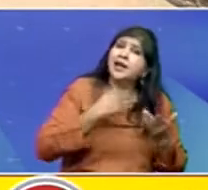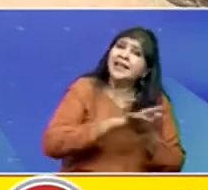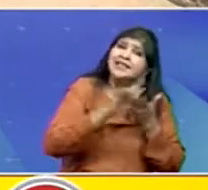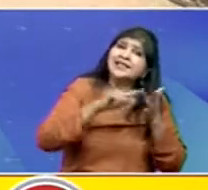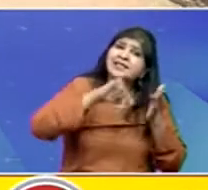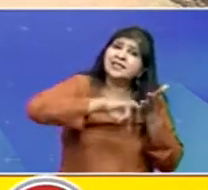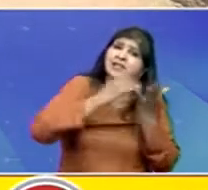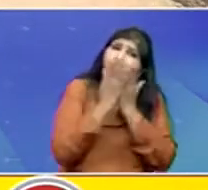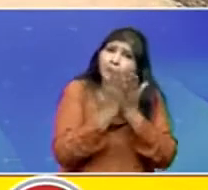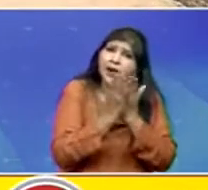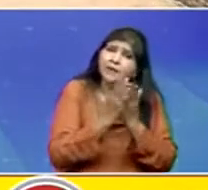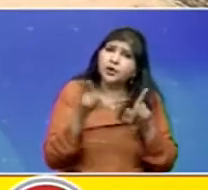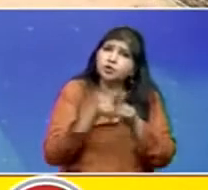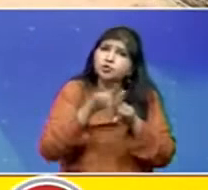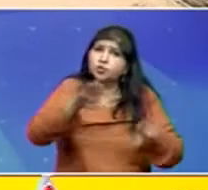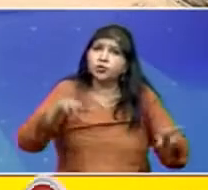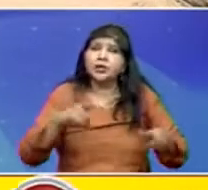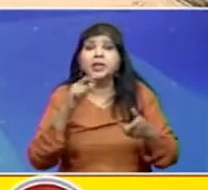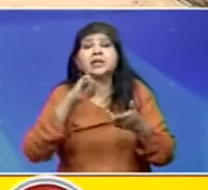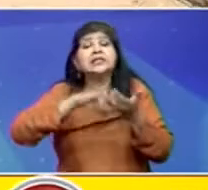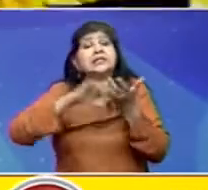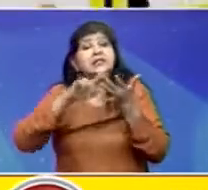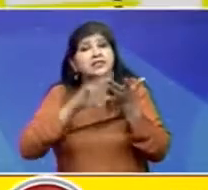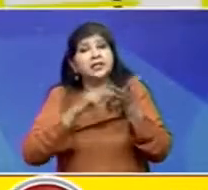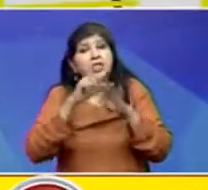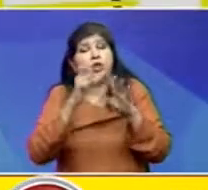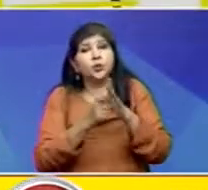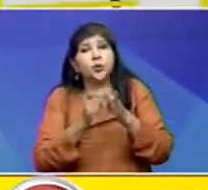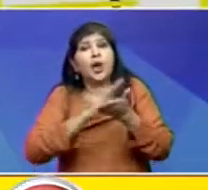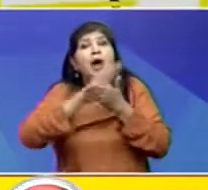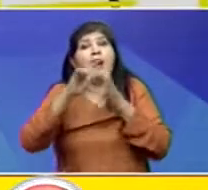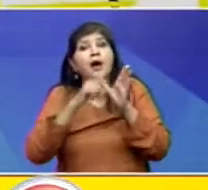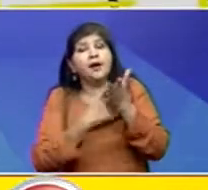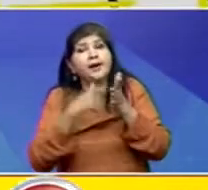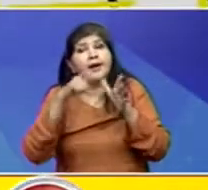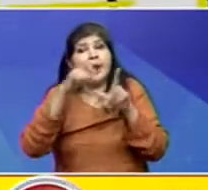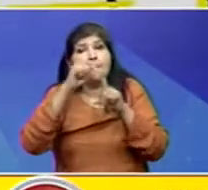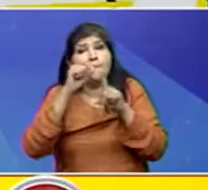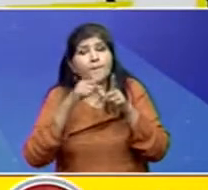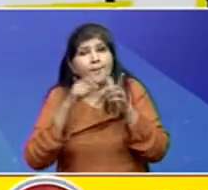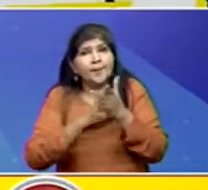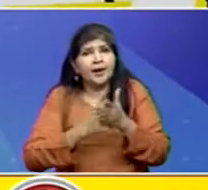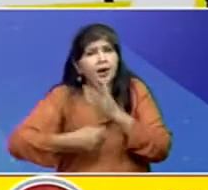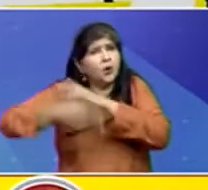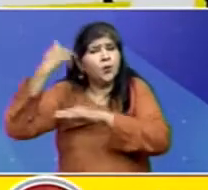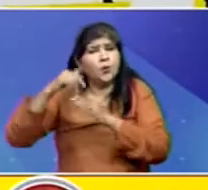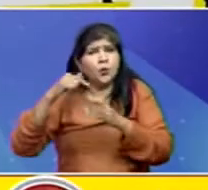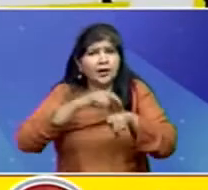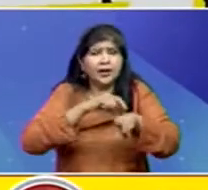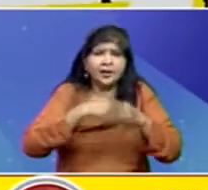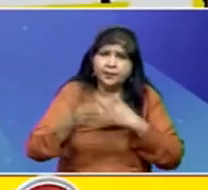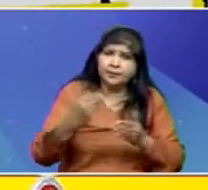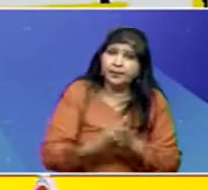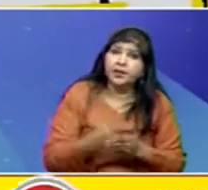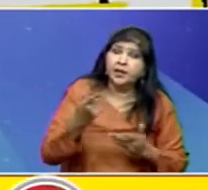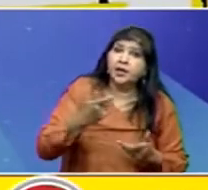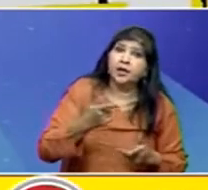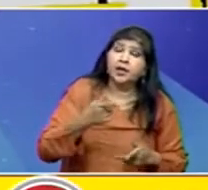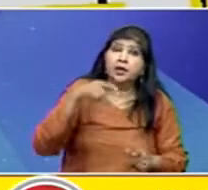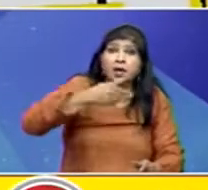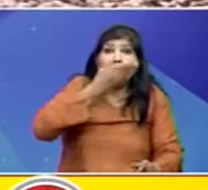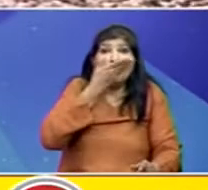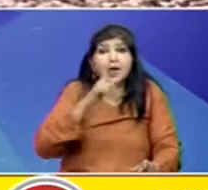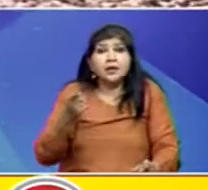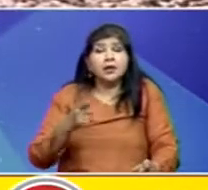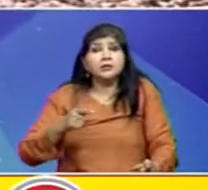सरस्वती और हडपा सब्वेता के दोरान भी भारत में पानी को लेकर कितनी विक्सित इंजिनिरिंग होती